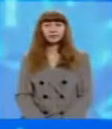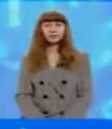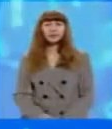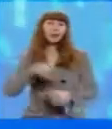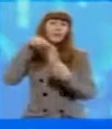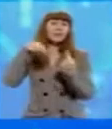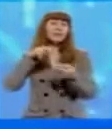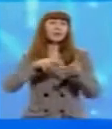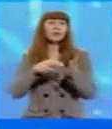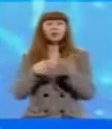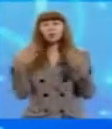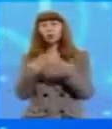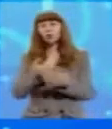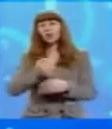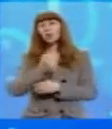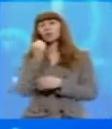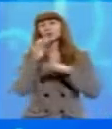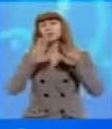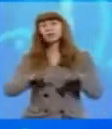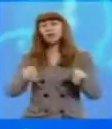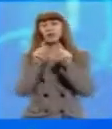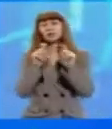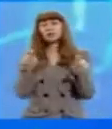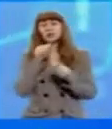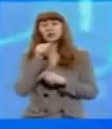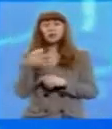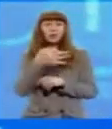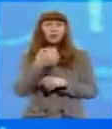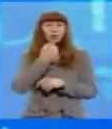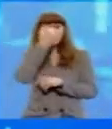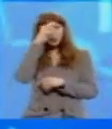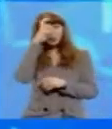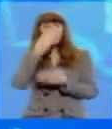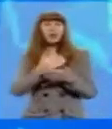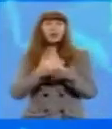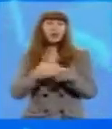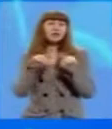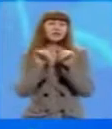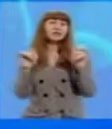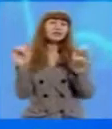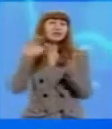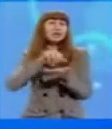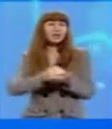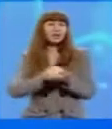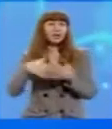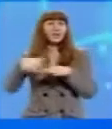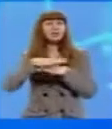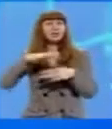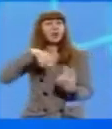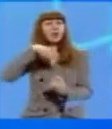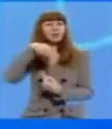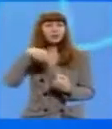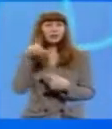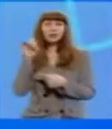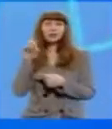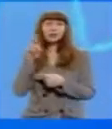2017 жылдан бері ел көлемінде нәтижелі жұмыспен қамтуды және жаппай кәсіпкерлікті дамытуға бағытталған еңбек мемлекеттік бағдарламасы жүзеге асырылып